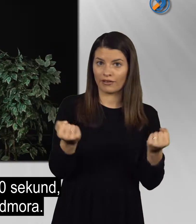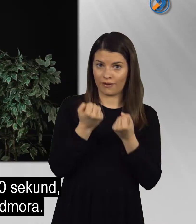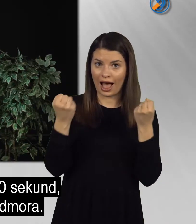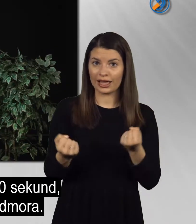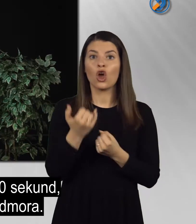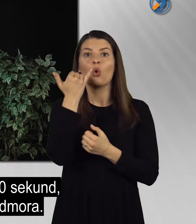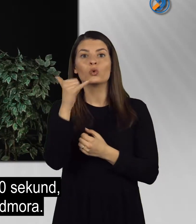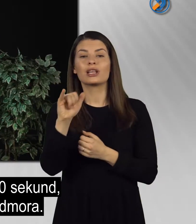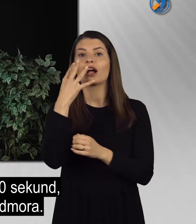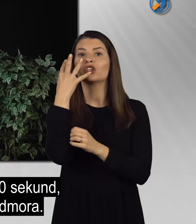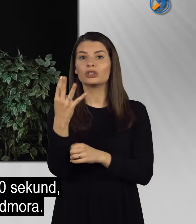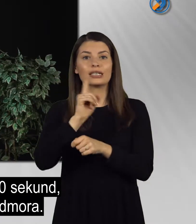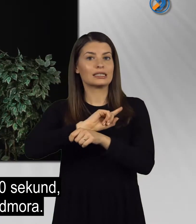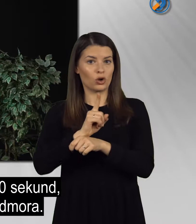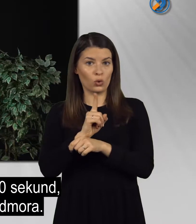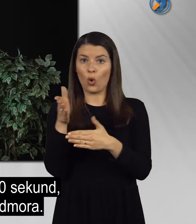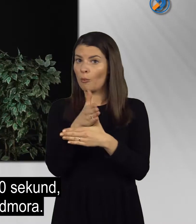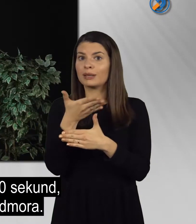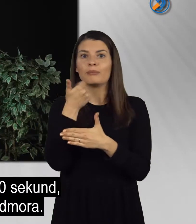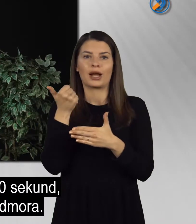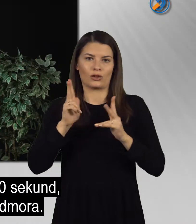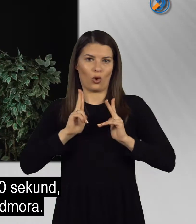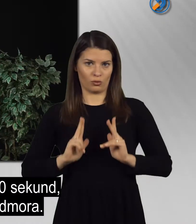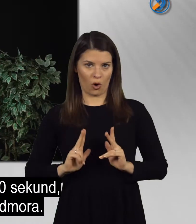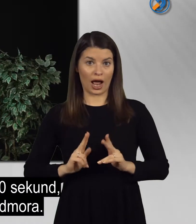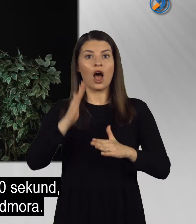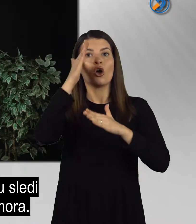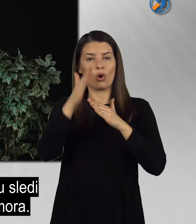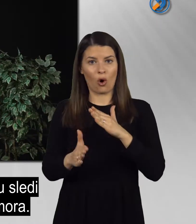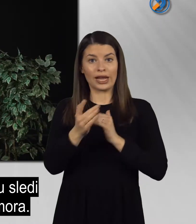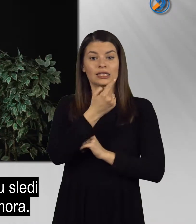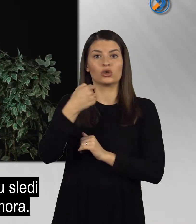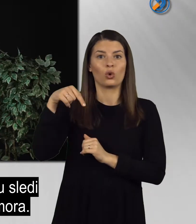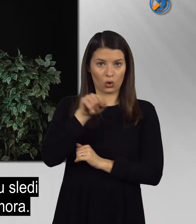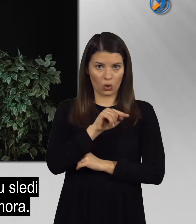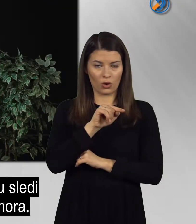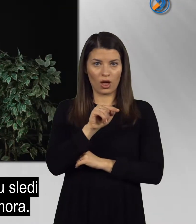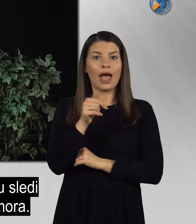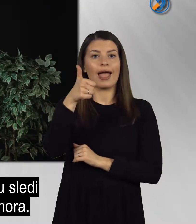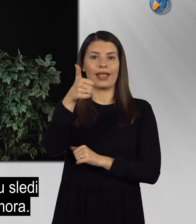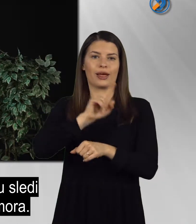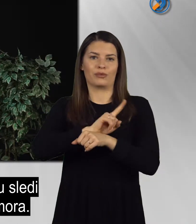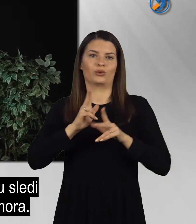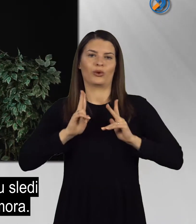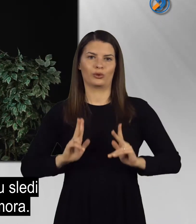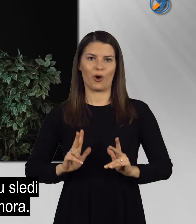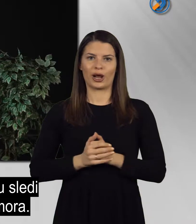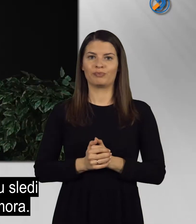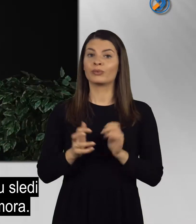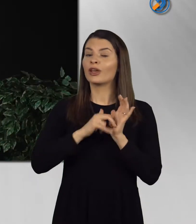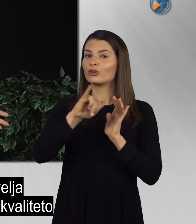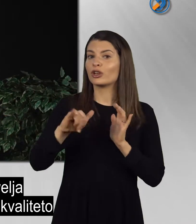Izvajali jih boste po 40 sekund brez vmesnega odmora. Po vsakem krogu pa sledi 1 minuta